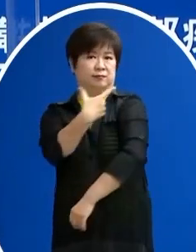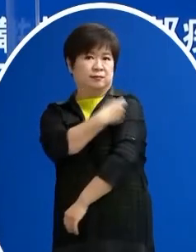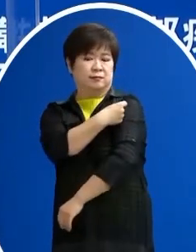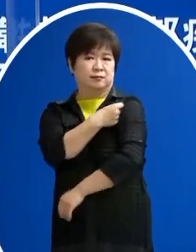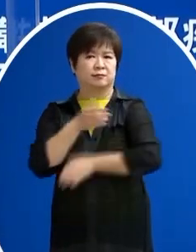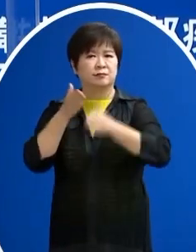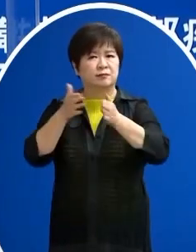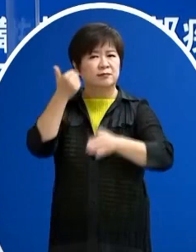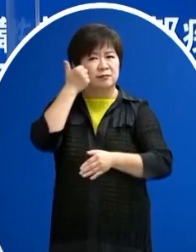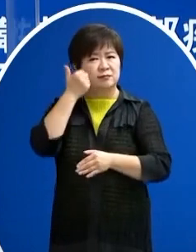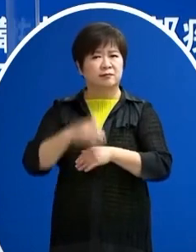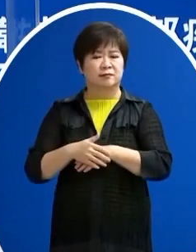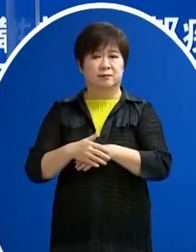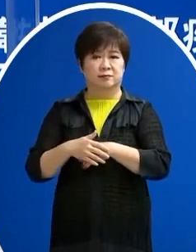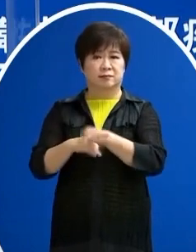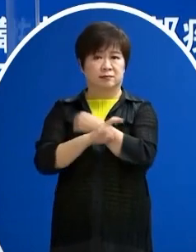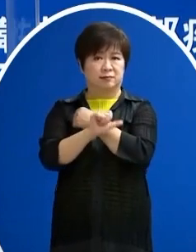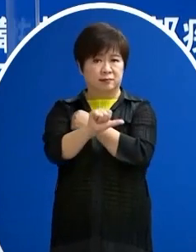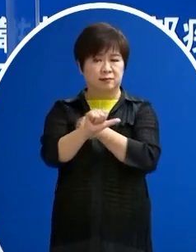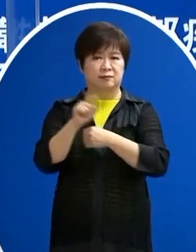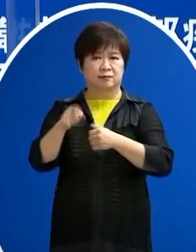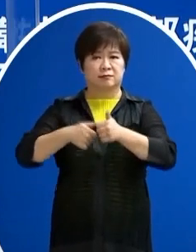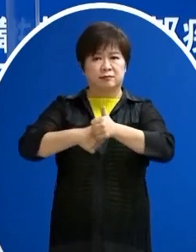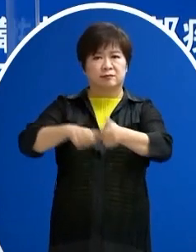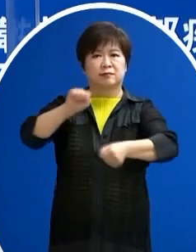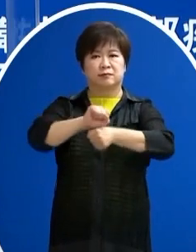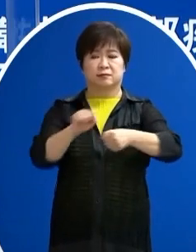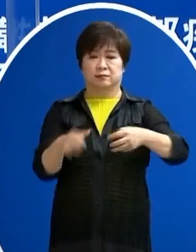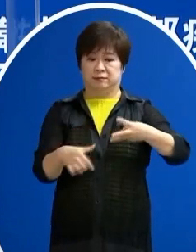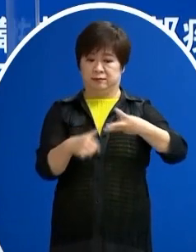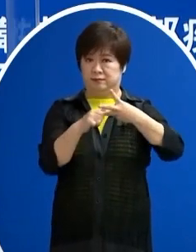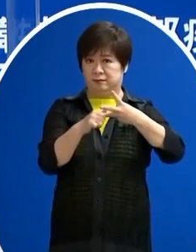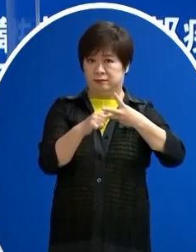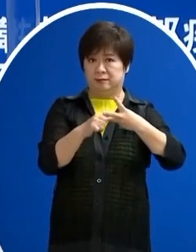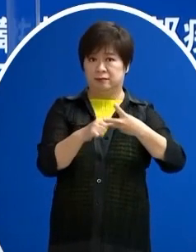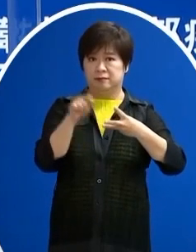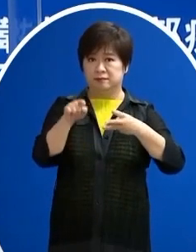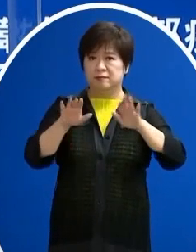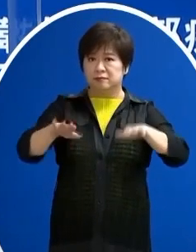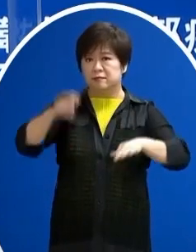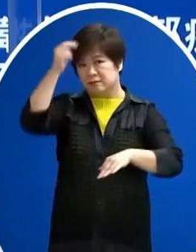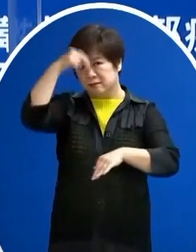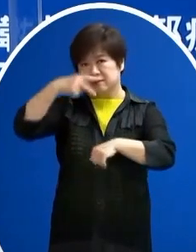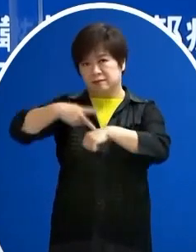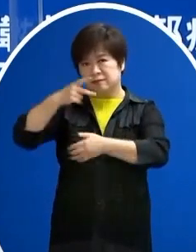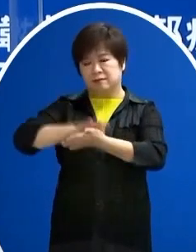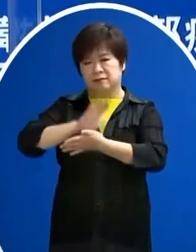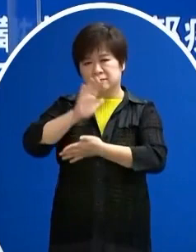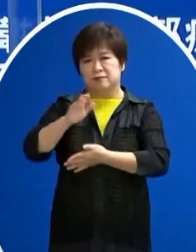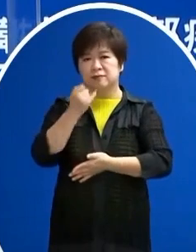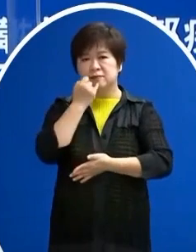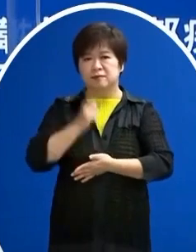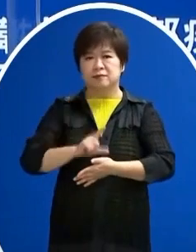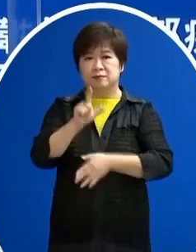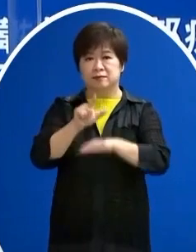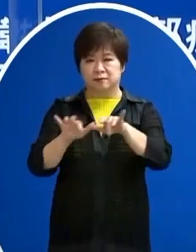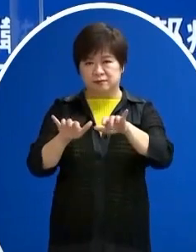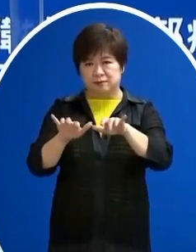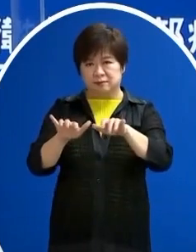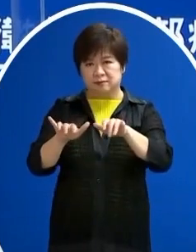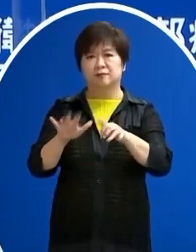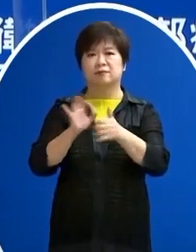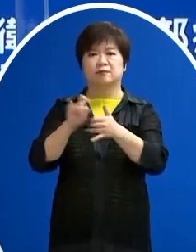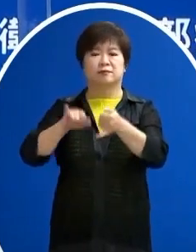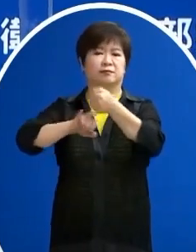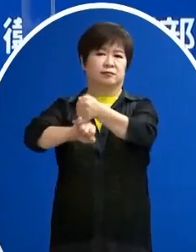只针对25期的这个疫苗追加剂的部分、哦、民众在今天下午2点起、哦、就可以到预约平台来进